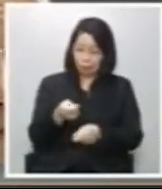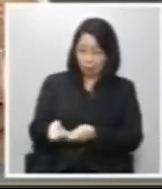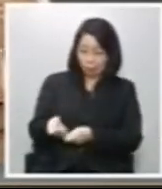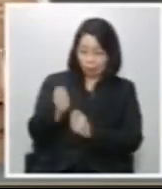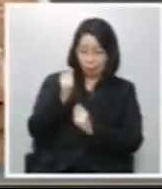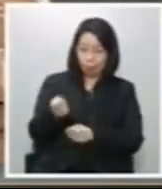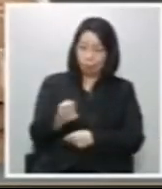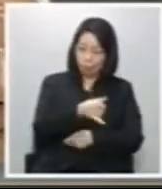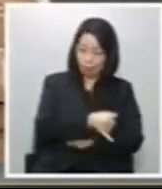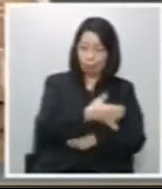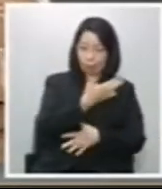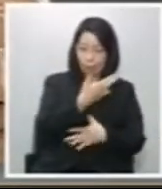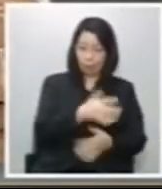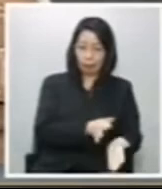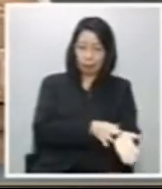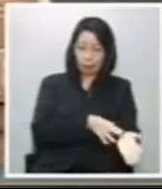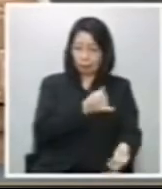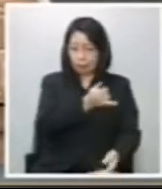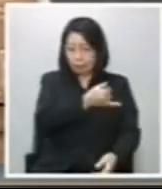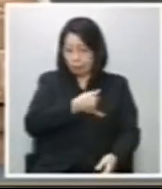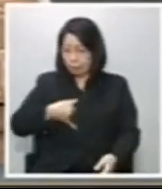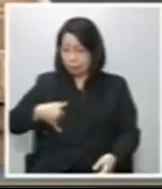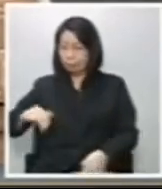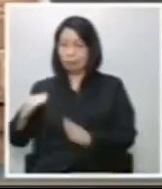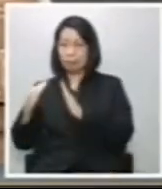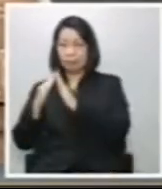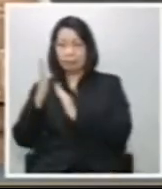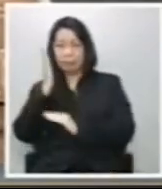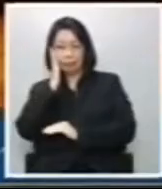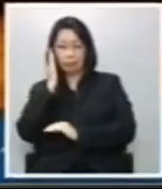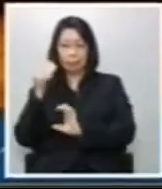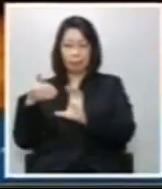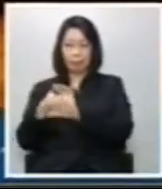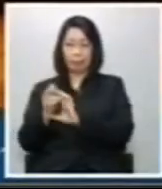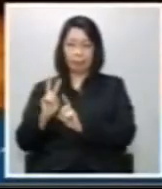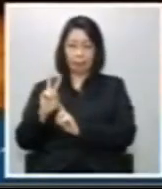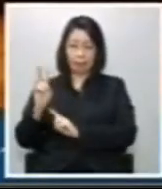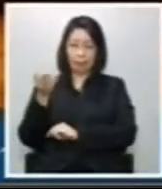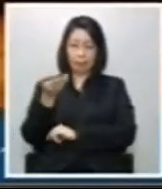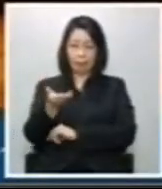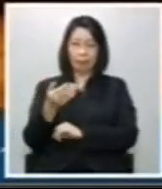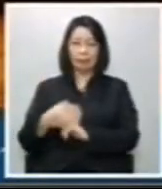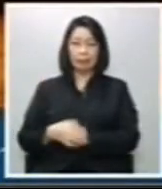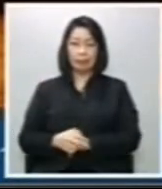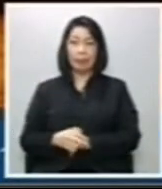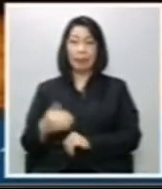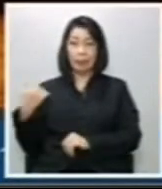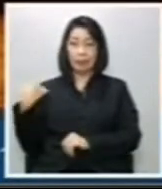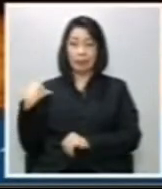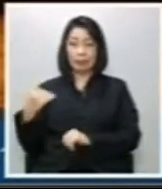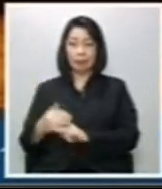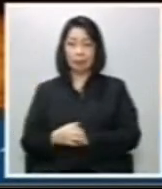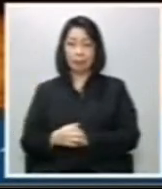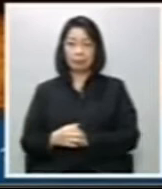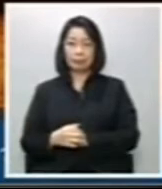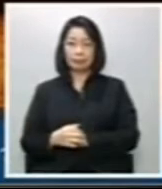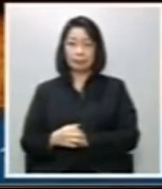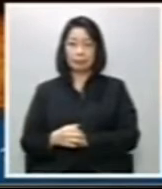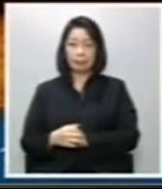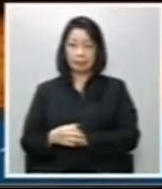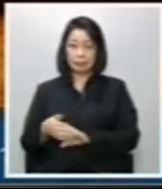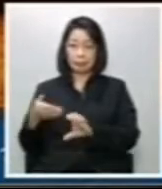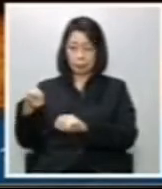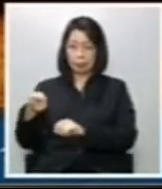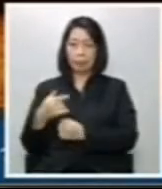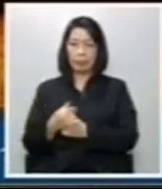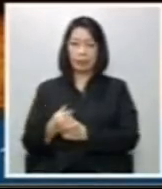รรมต่างๆนะคะสไลด์ที่สองค่ะบริบทเปลี่ยนแปลงไปคนเลต้องทำมาค้าขายม